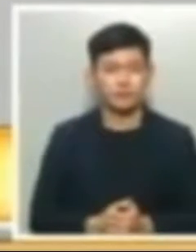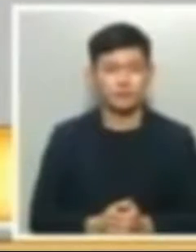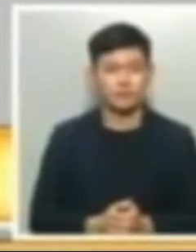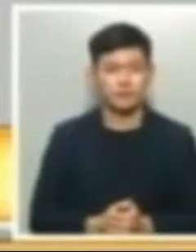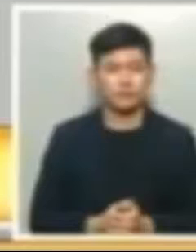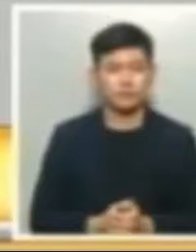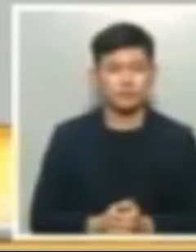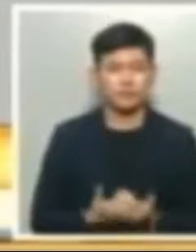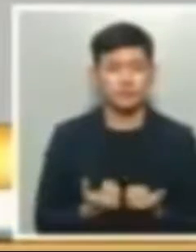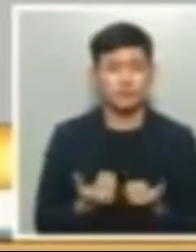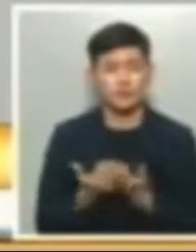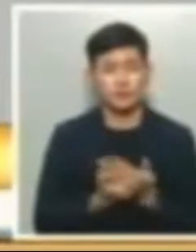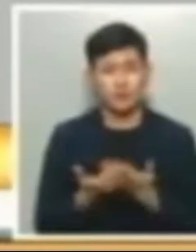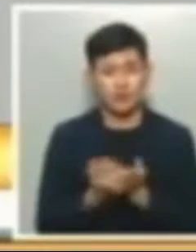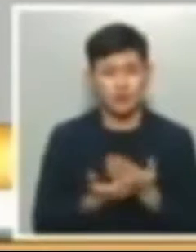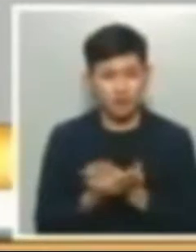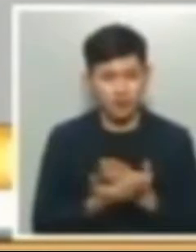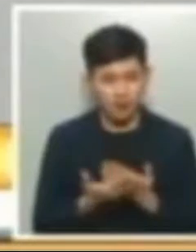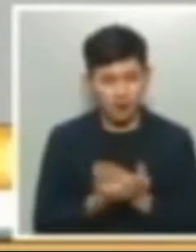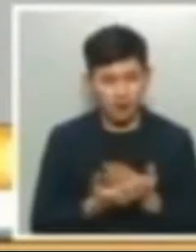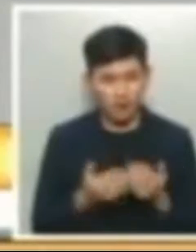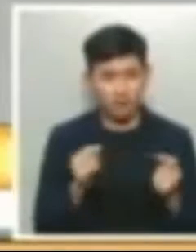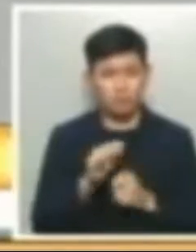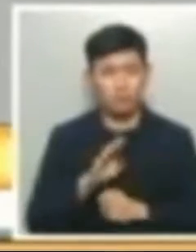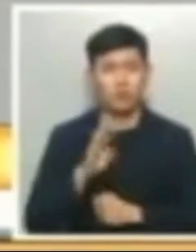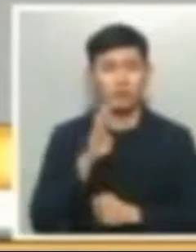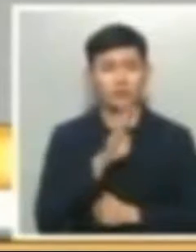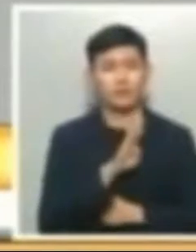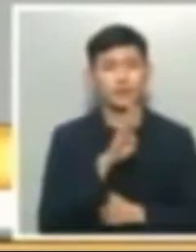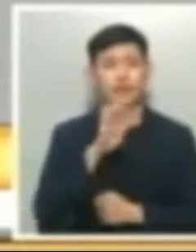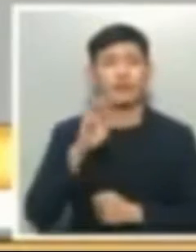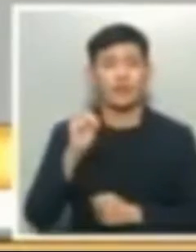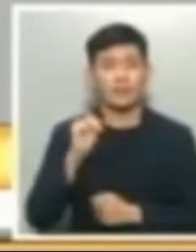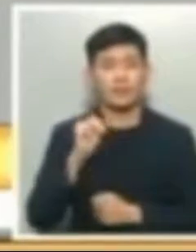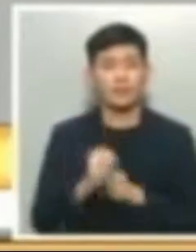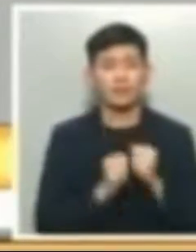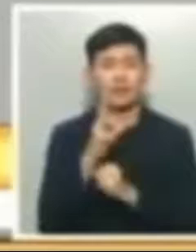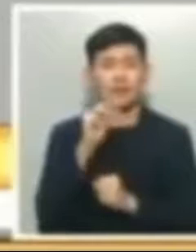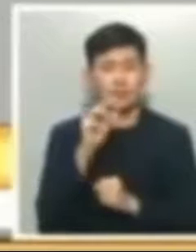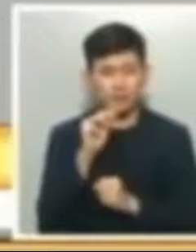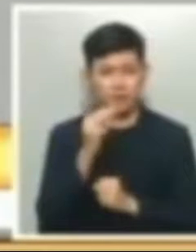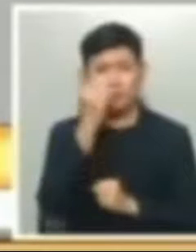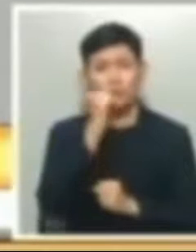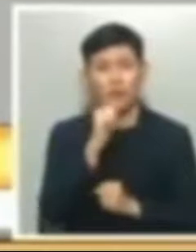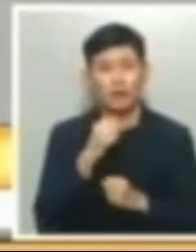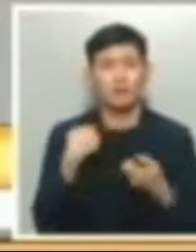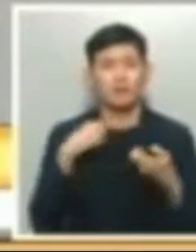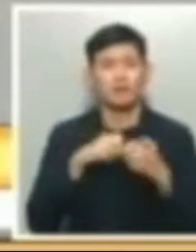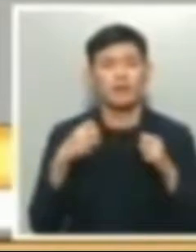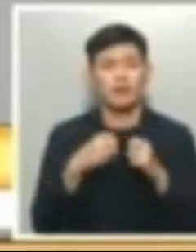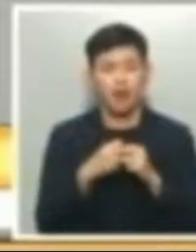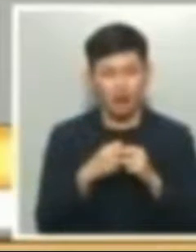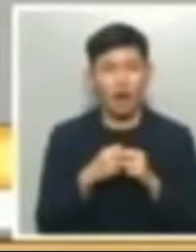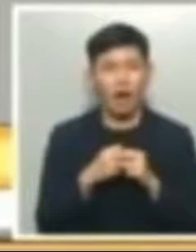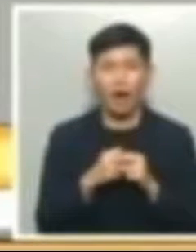การที่พิจารณาต่ออายุสัมปทานให้กับบริษัทเบม30ปีก็เพราะว่ามีข้อพิพาท15คดีด้วยกันถ